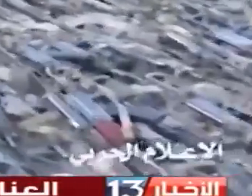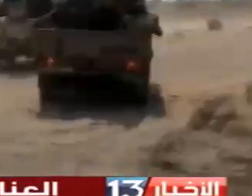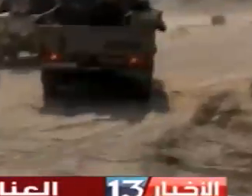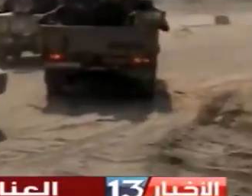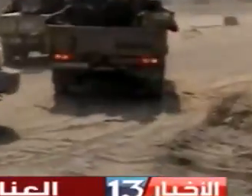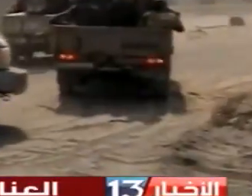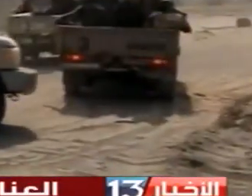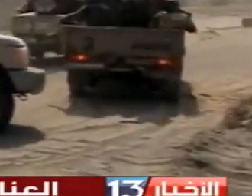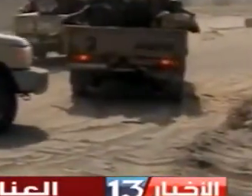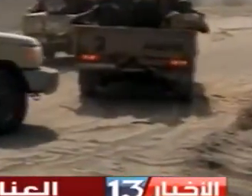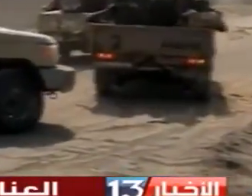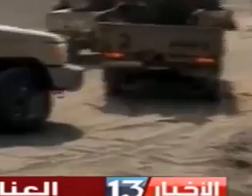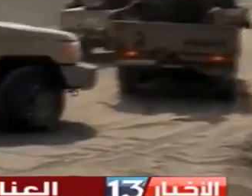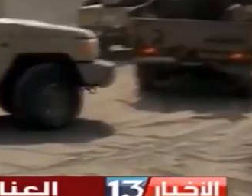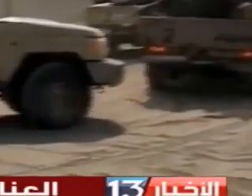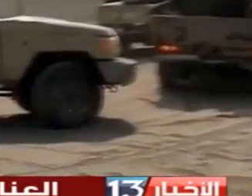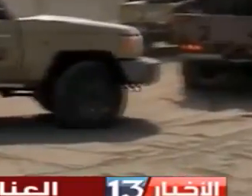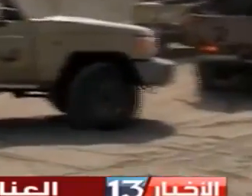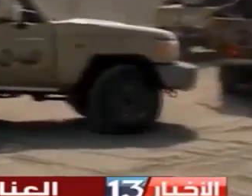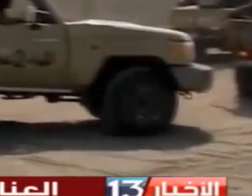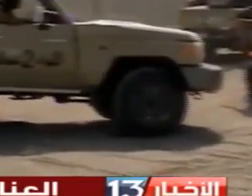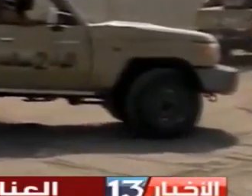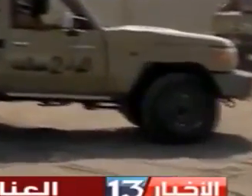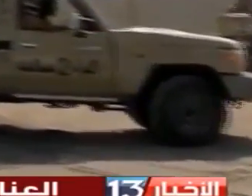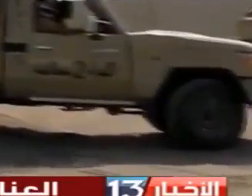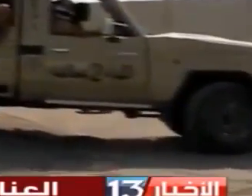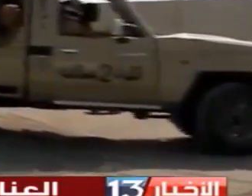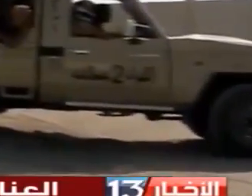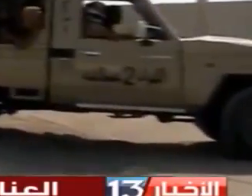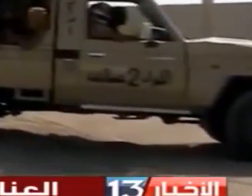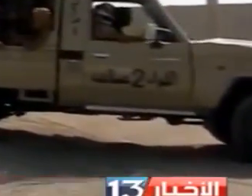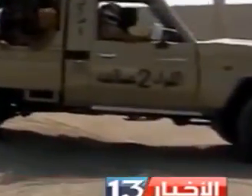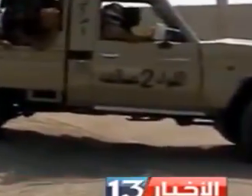على ان تؤدي الى اطلاق باقي المسجد